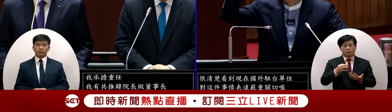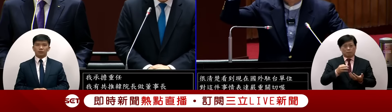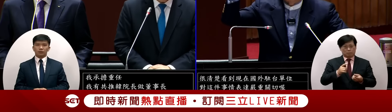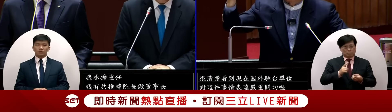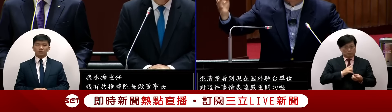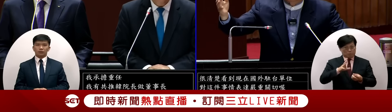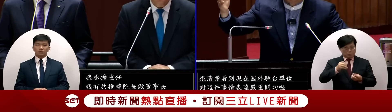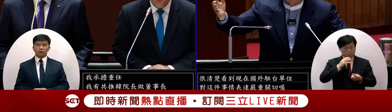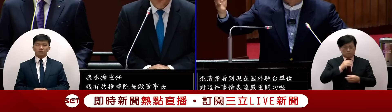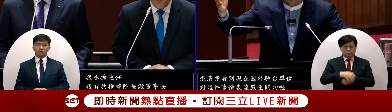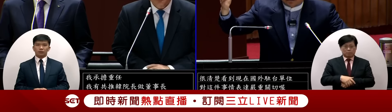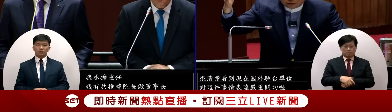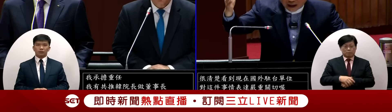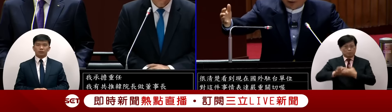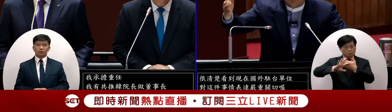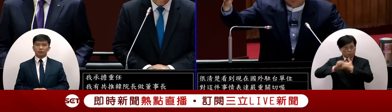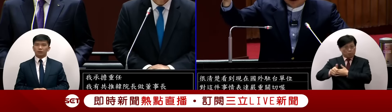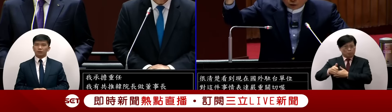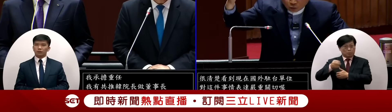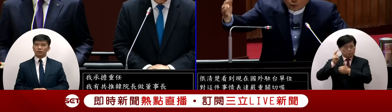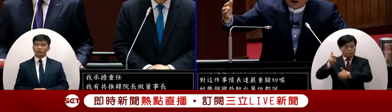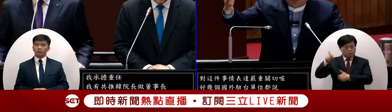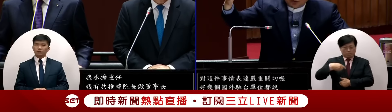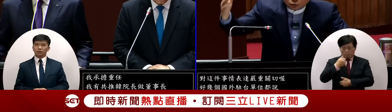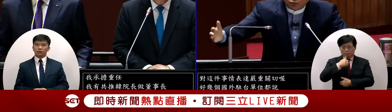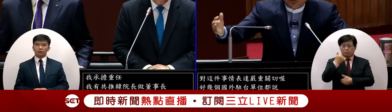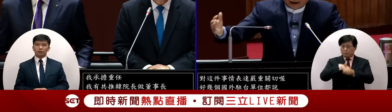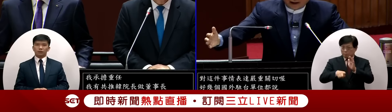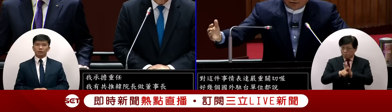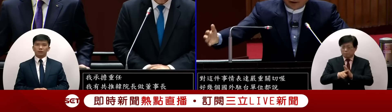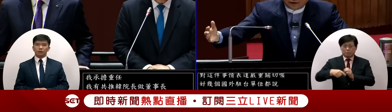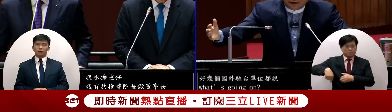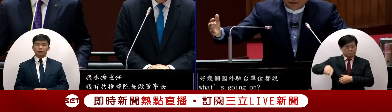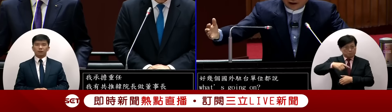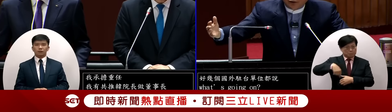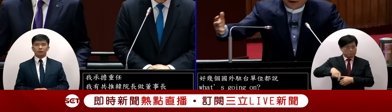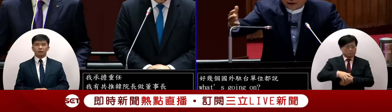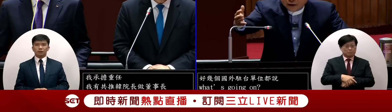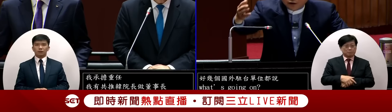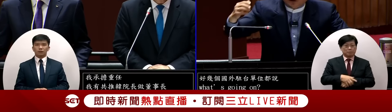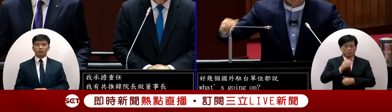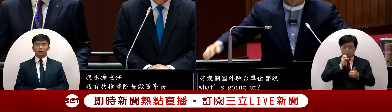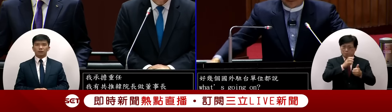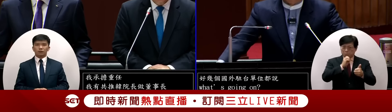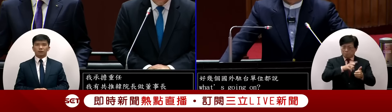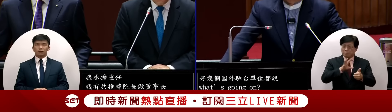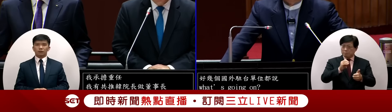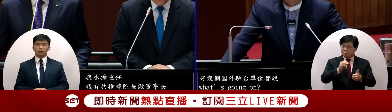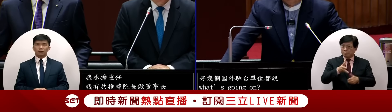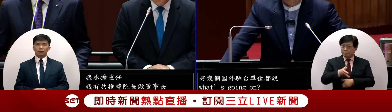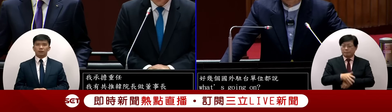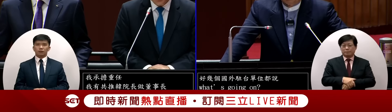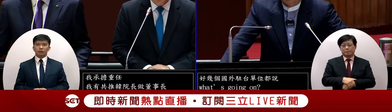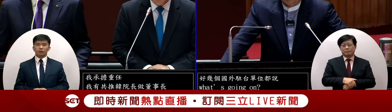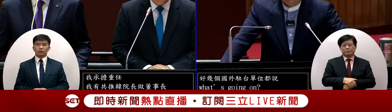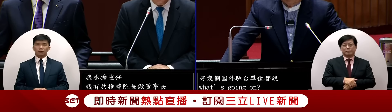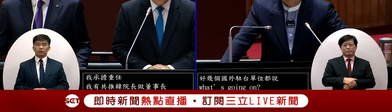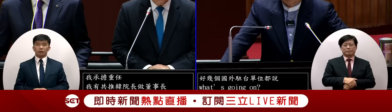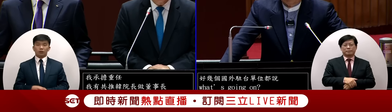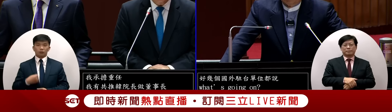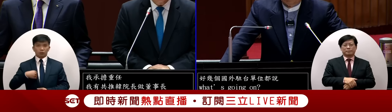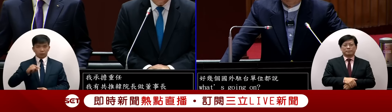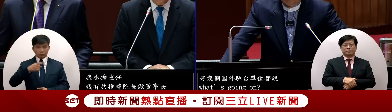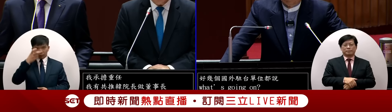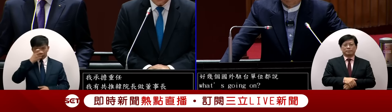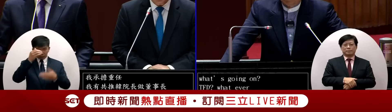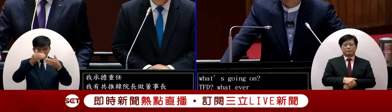到驻外台湾、外国驻台湾的单位给你的关切？有没有？ 经过我们查证哦，